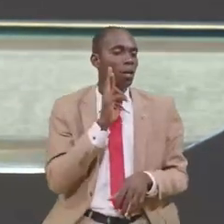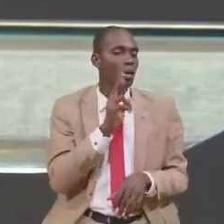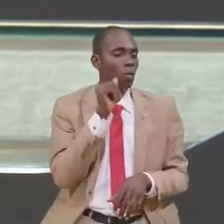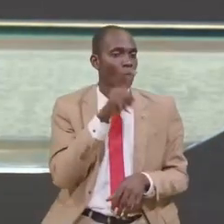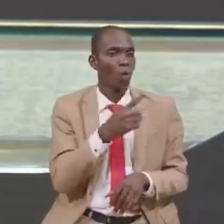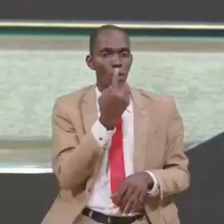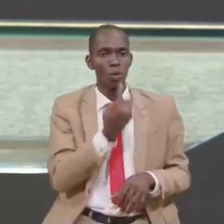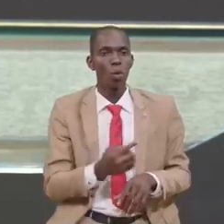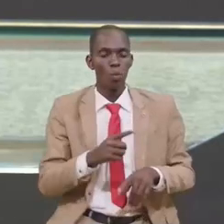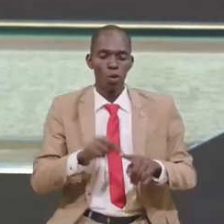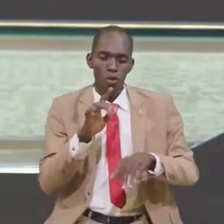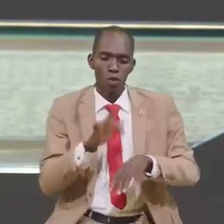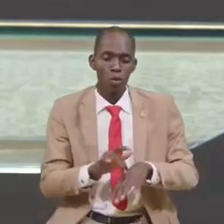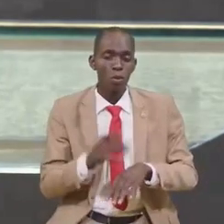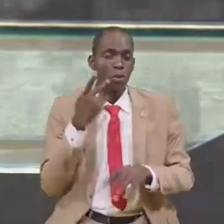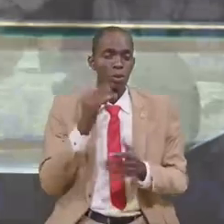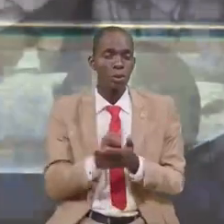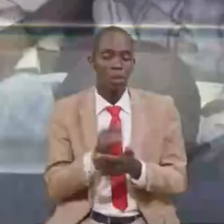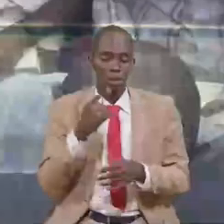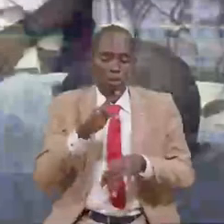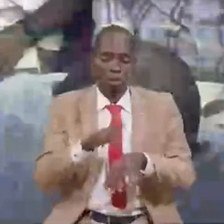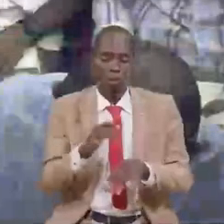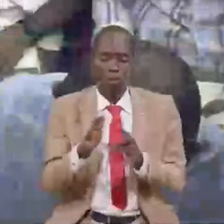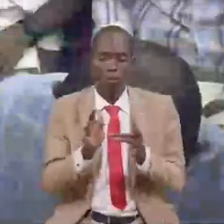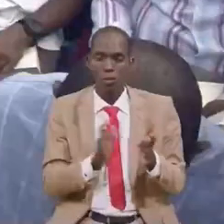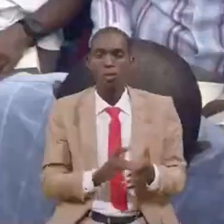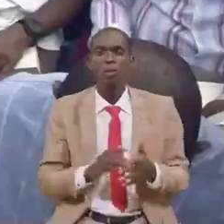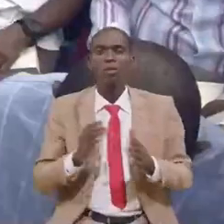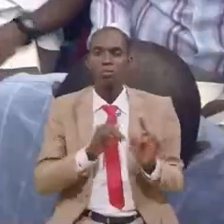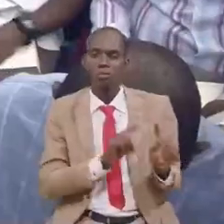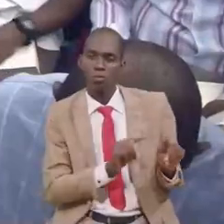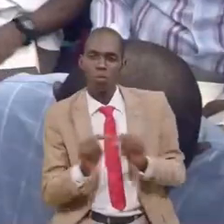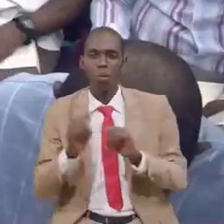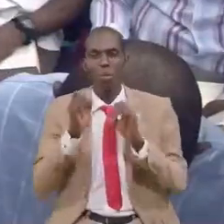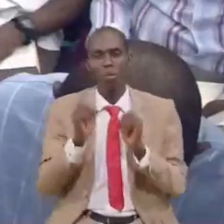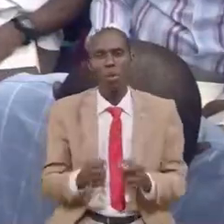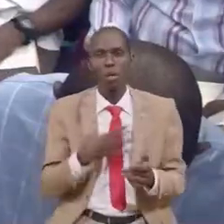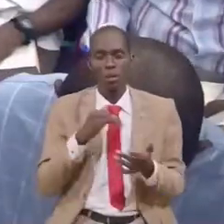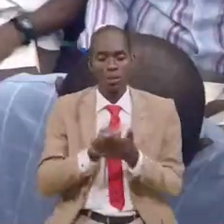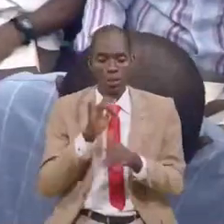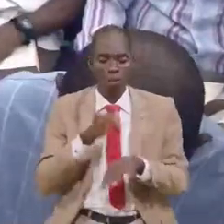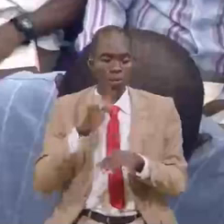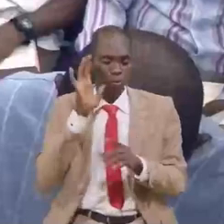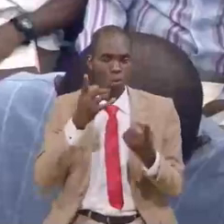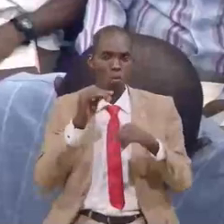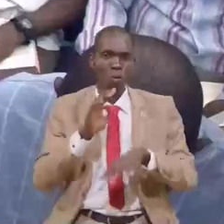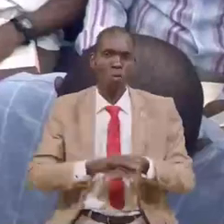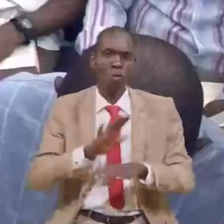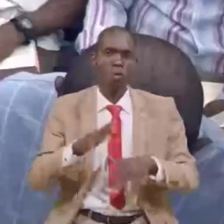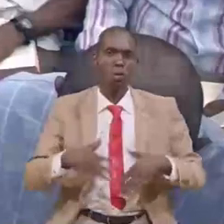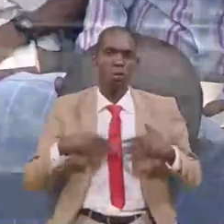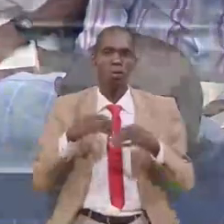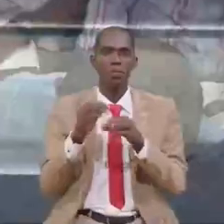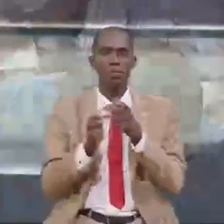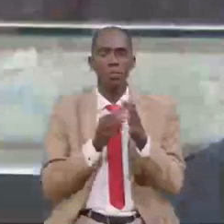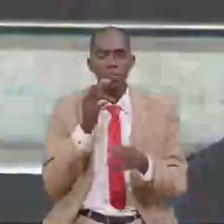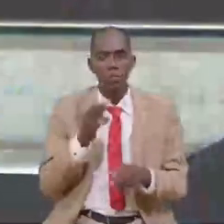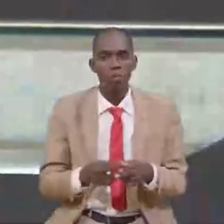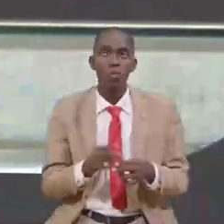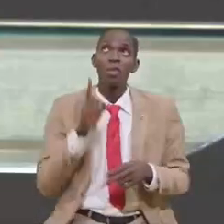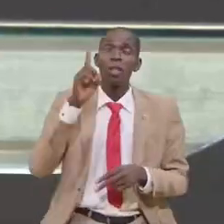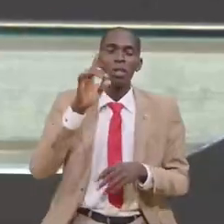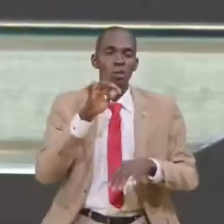l'a relevé. Il toucha sa main. Cette touche de Jésus a transmis la puissance. La touche la viendra